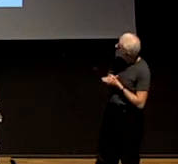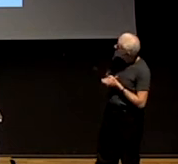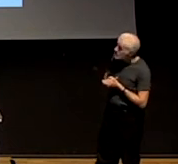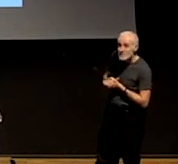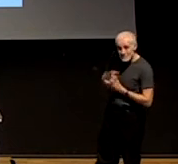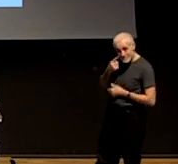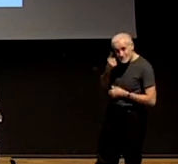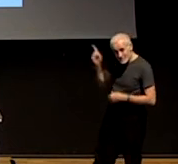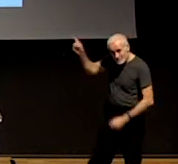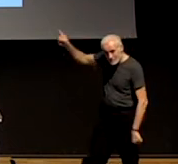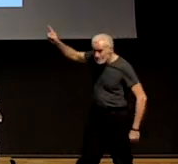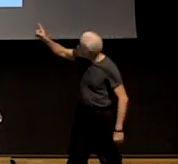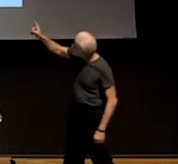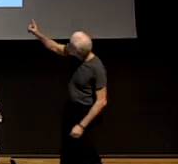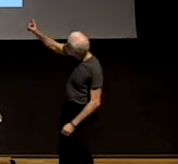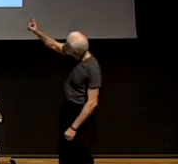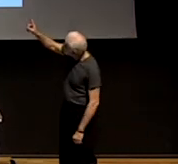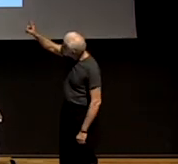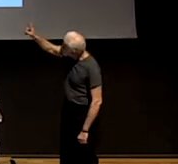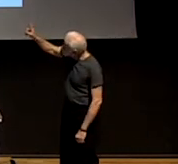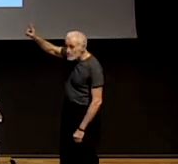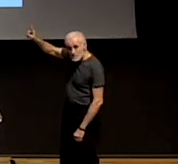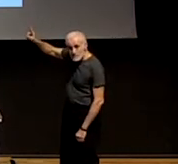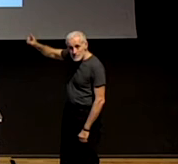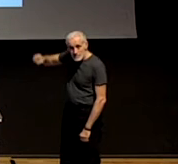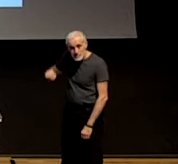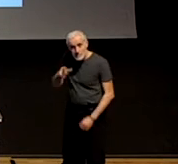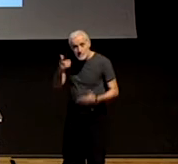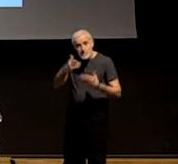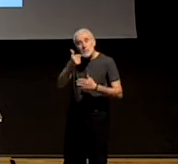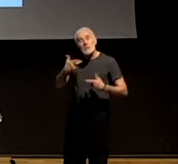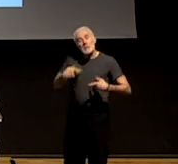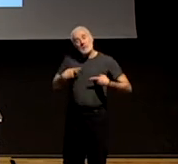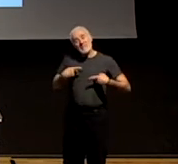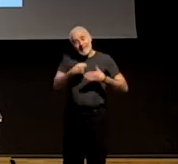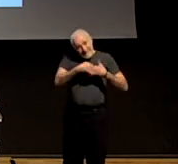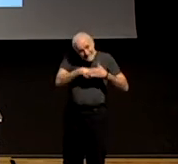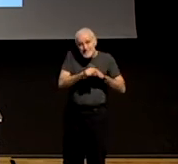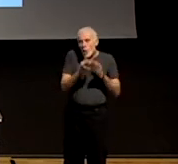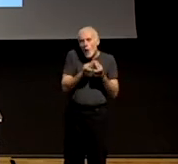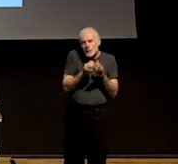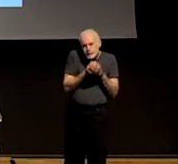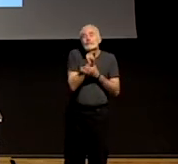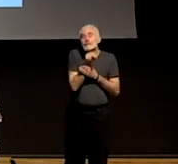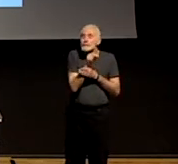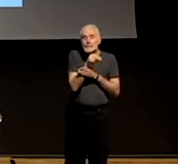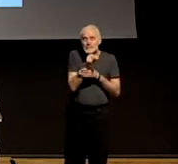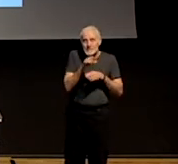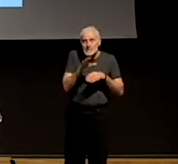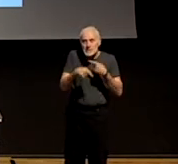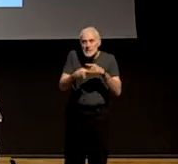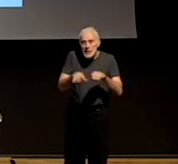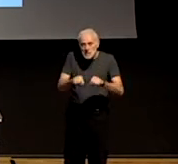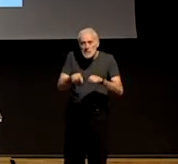c'est à dire qu un rapace nocturne peut consommer environ 60 milles 3 au cours de sa vie et donc c'est un auxiliaire précieux de